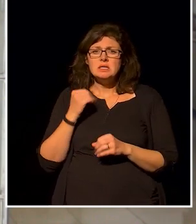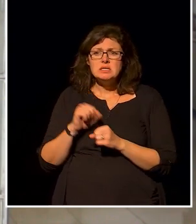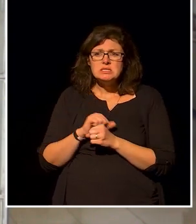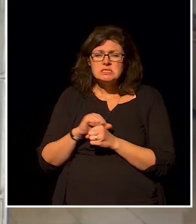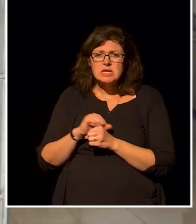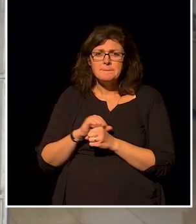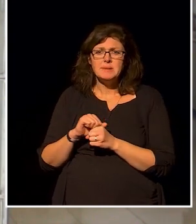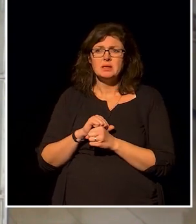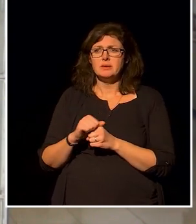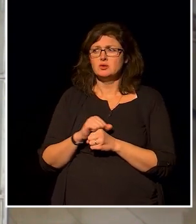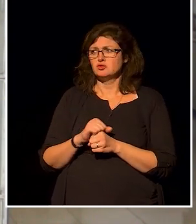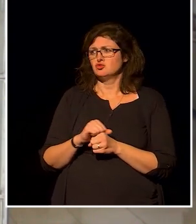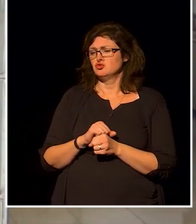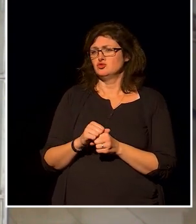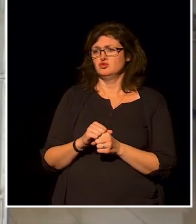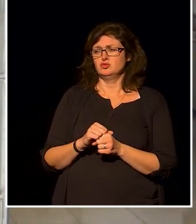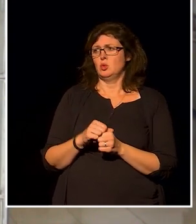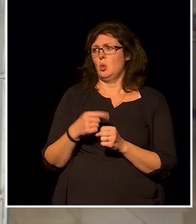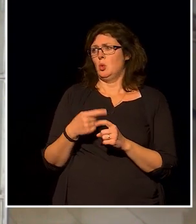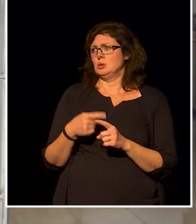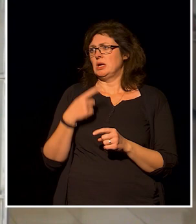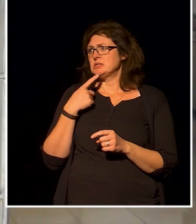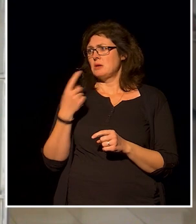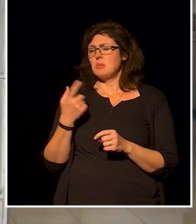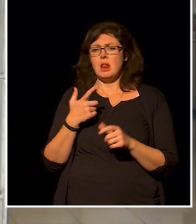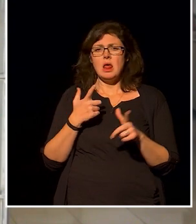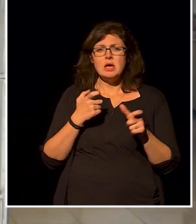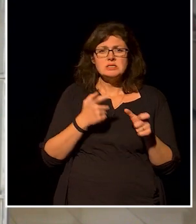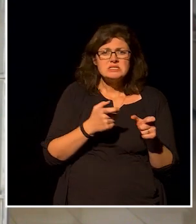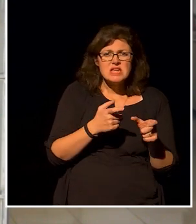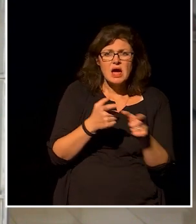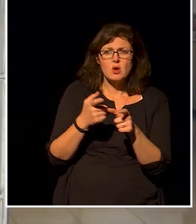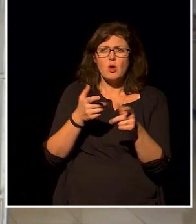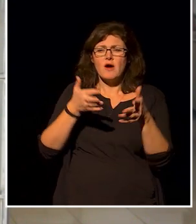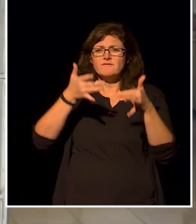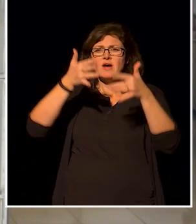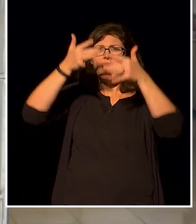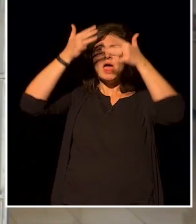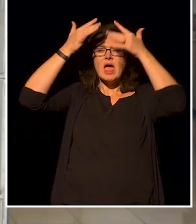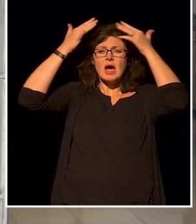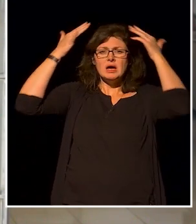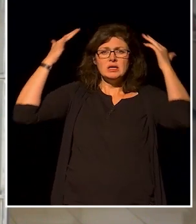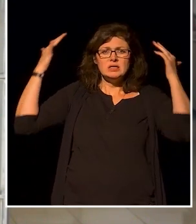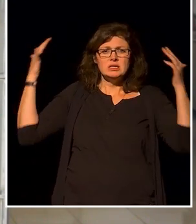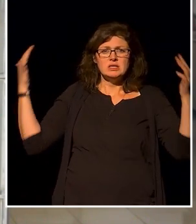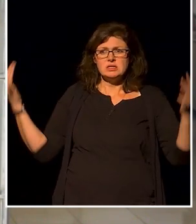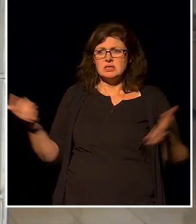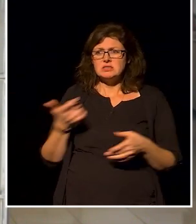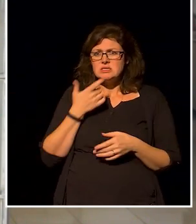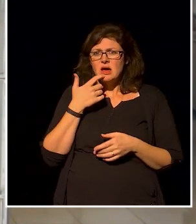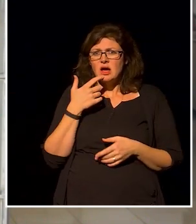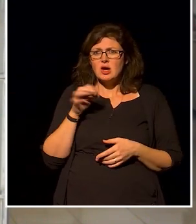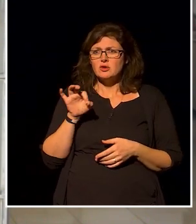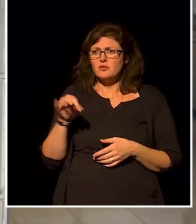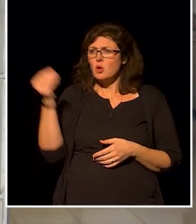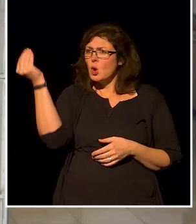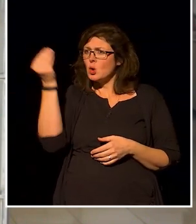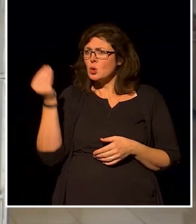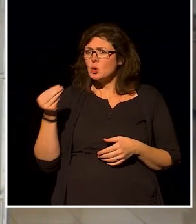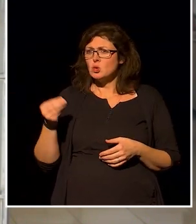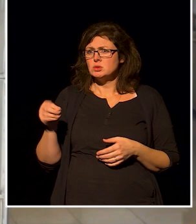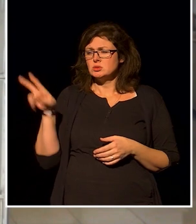und Terror, sagen wir mal, verherrlichenden Dinge auf einer Kunstschau, die haben wir vielleicht zu